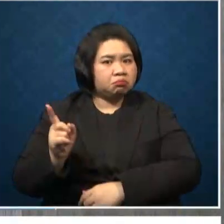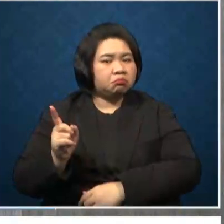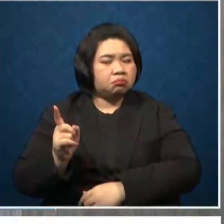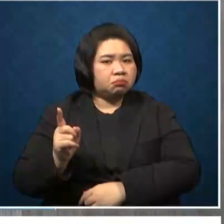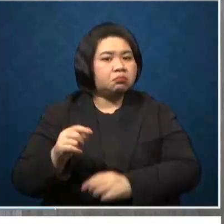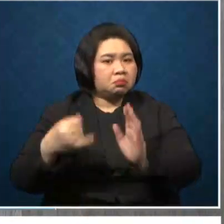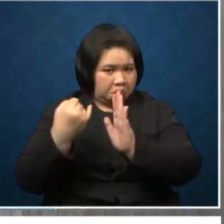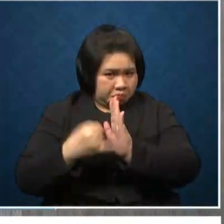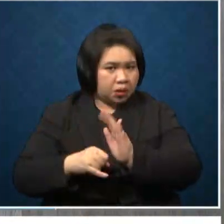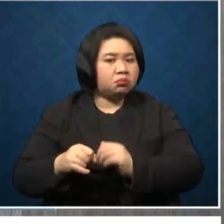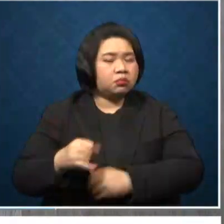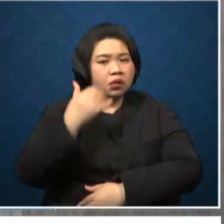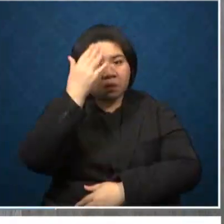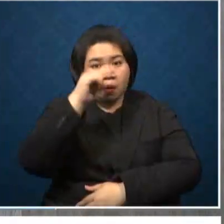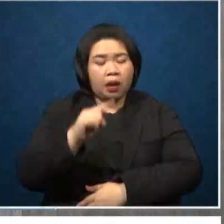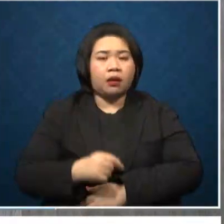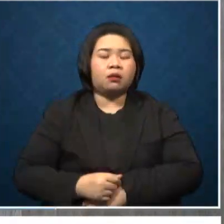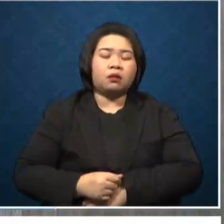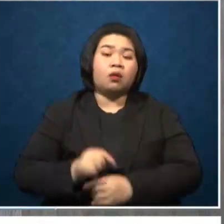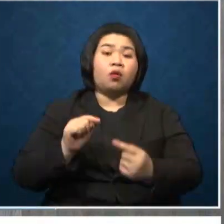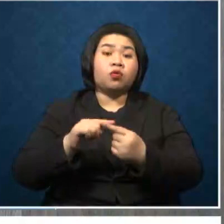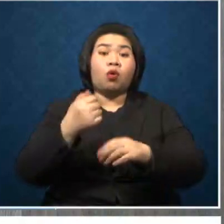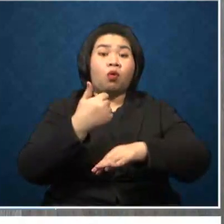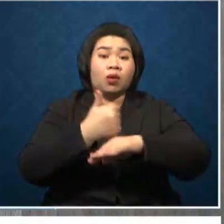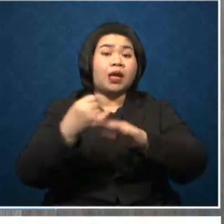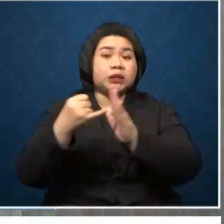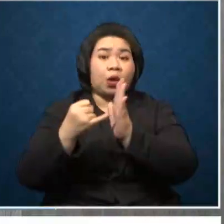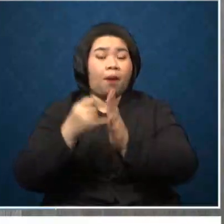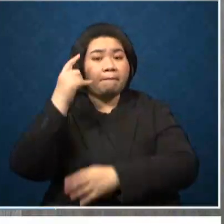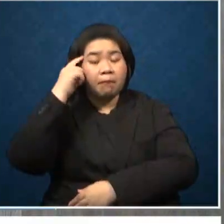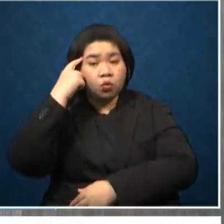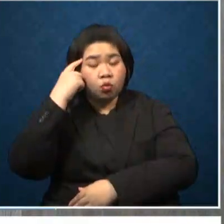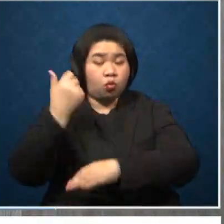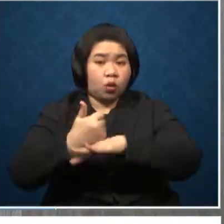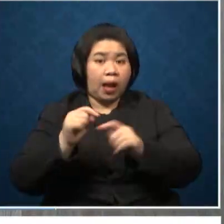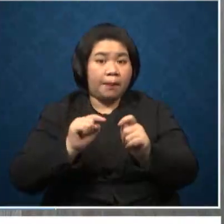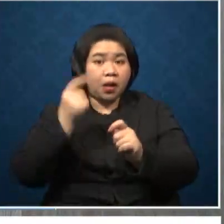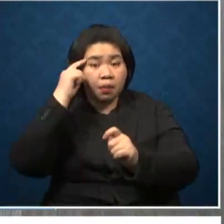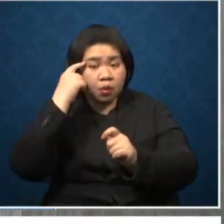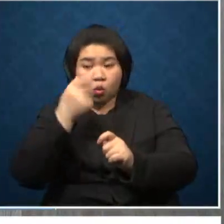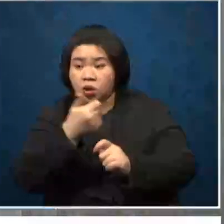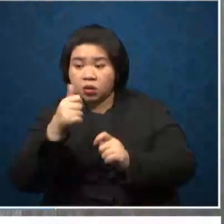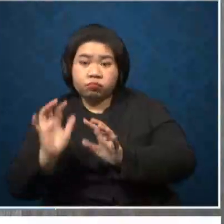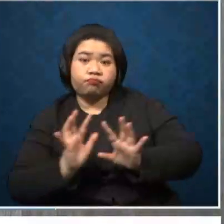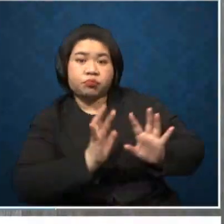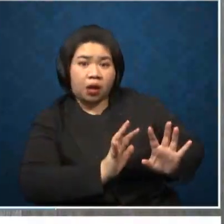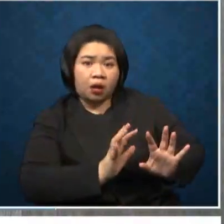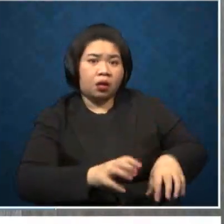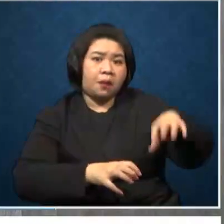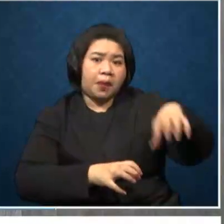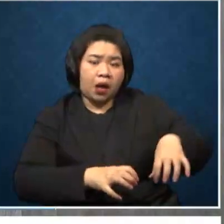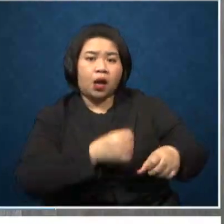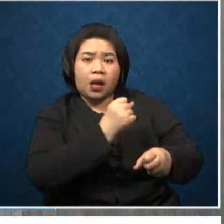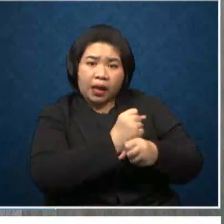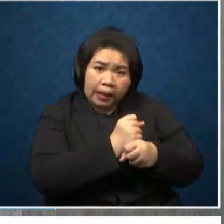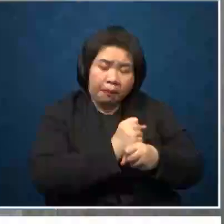แผ่นดินคือไม่บอกเล่าเก้าสิบให้ผู้ว่าการจังหวัดหรือนายอำเภอได้รับทราบเข้าไปตั้งในรูปของจริงก้าน